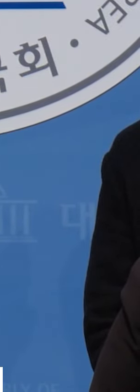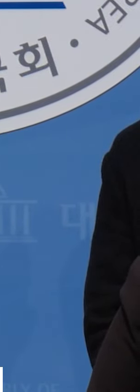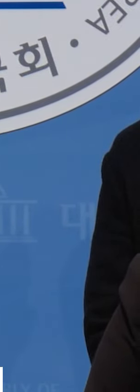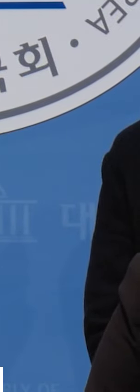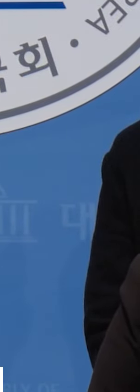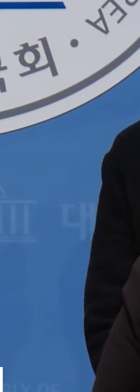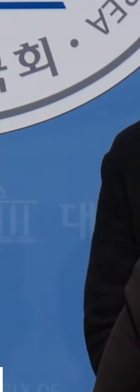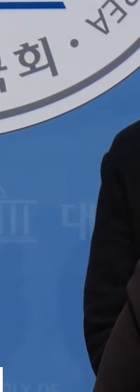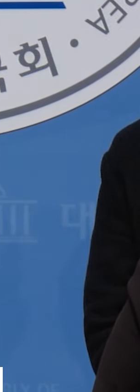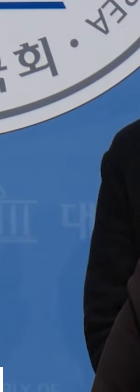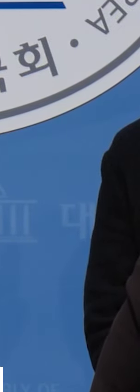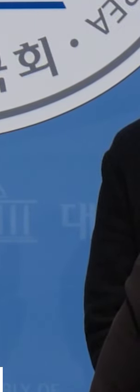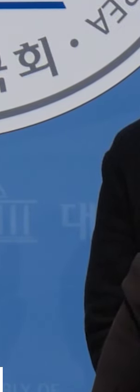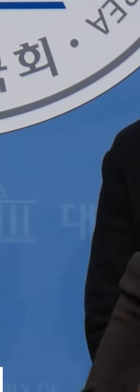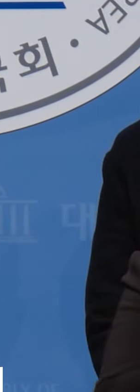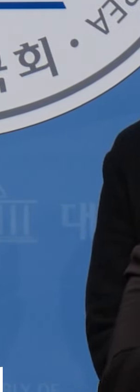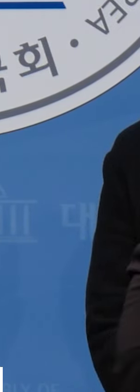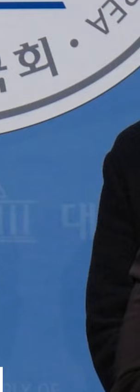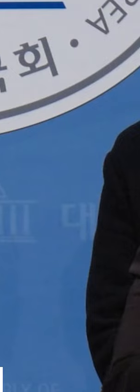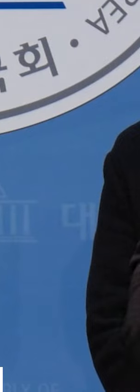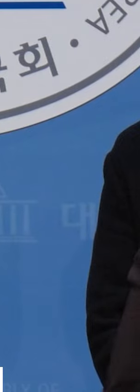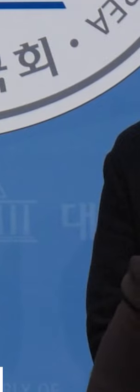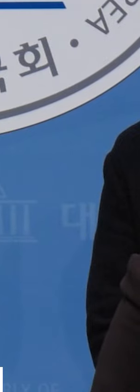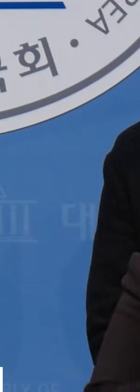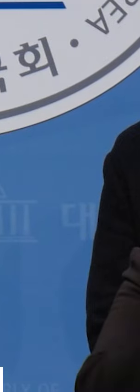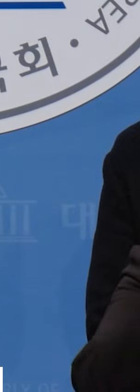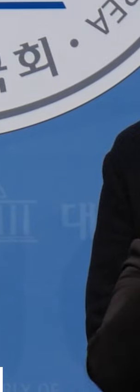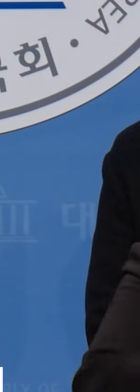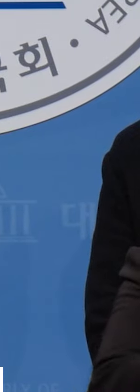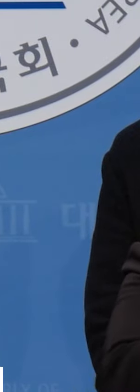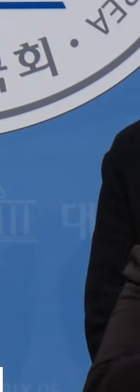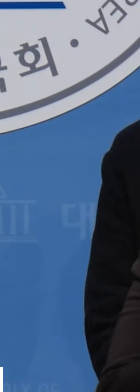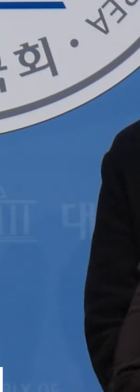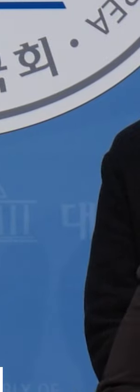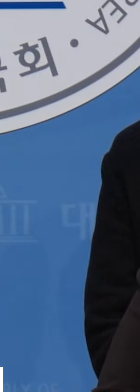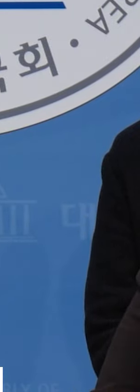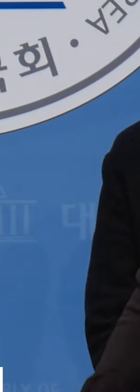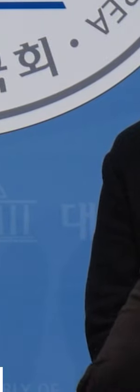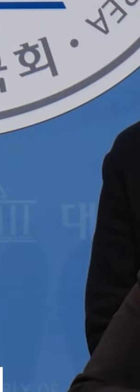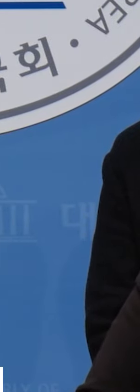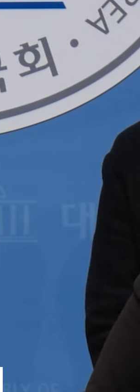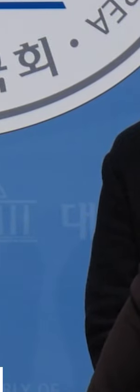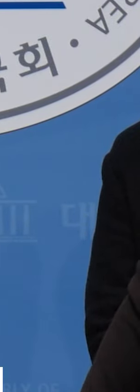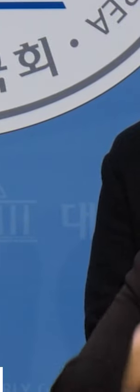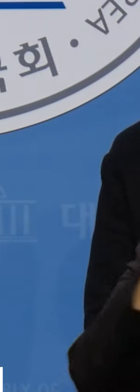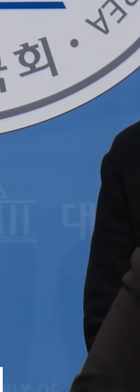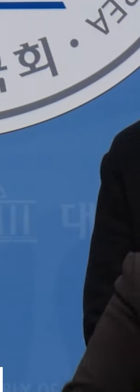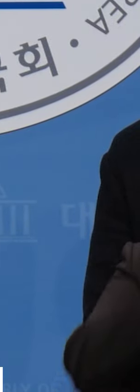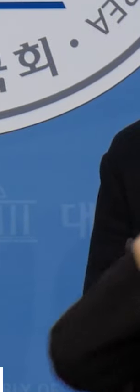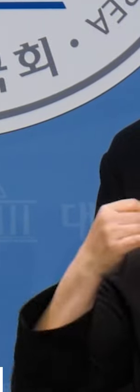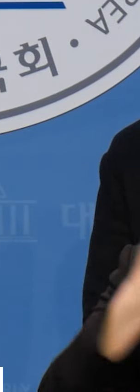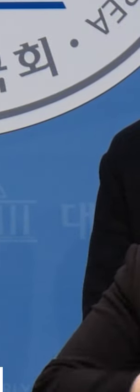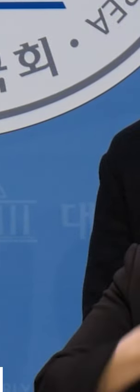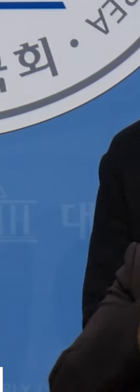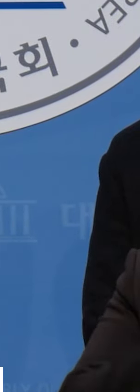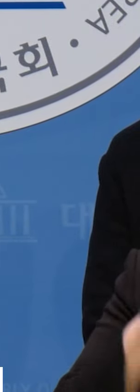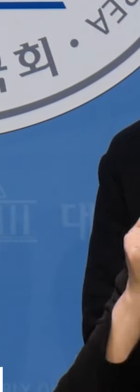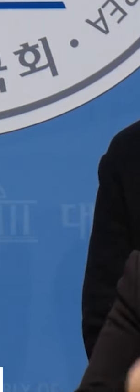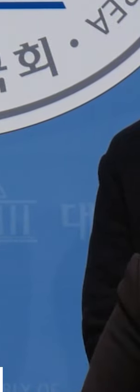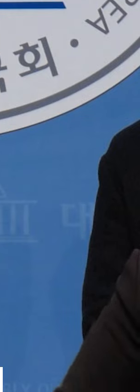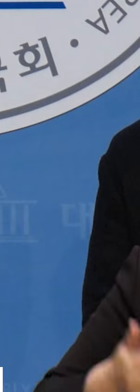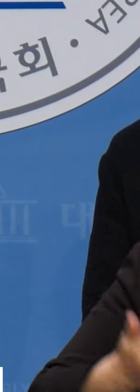또한 왜곡된 역사관을 담은 영화 건국전쟁을 두고 윤석열 대통령은 역사를 올바르게 알 수 있는